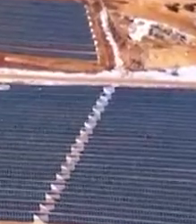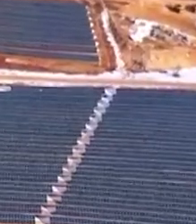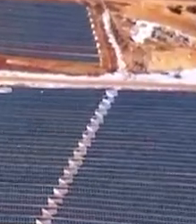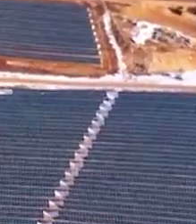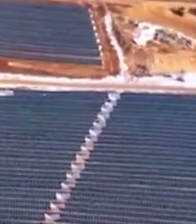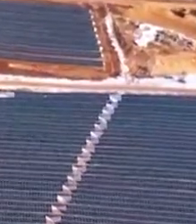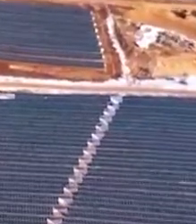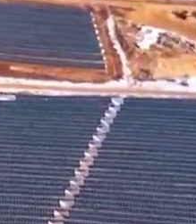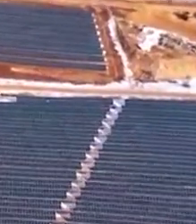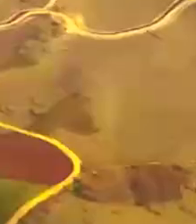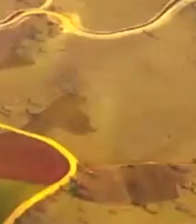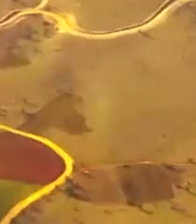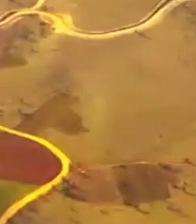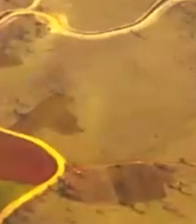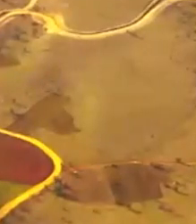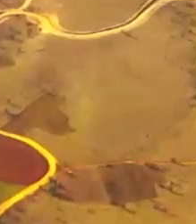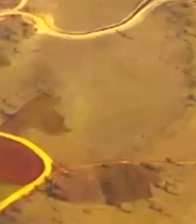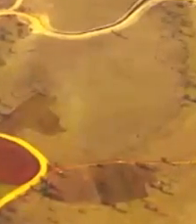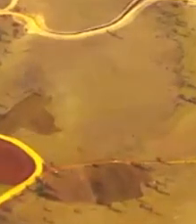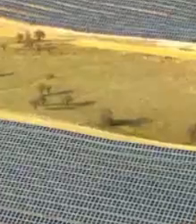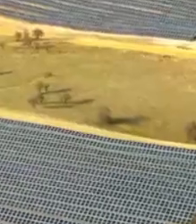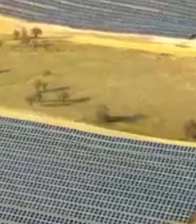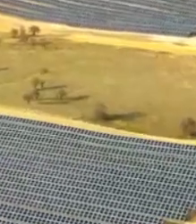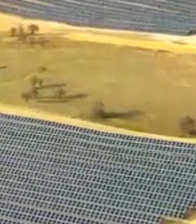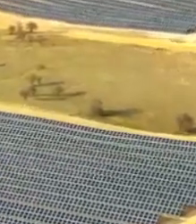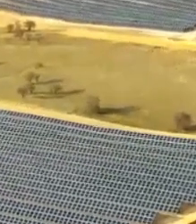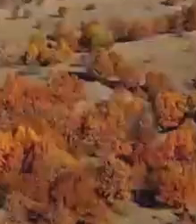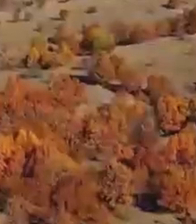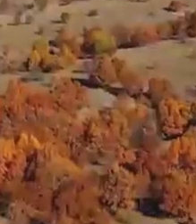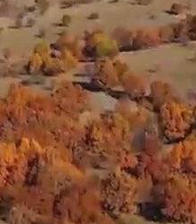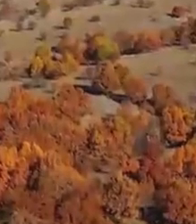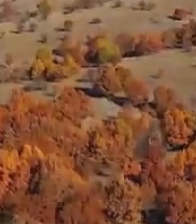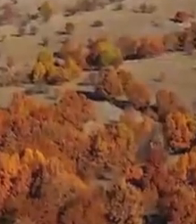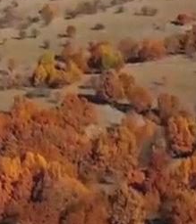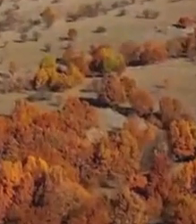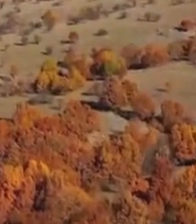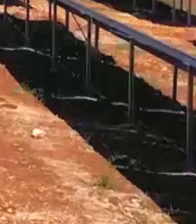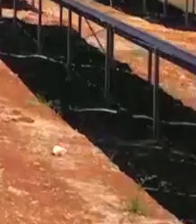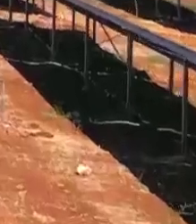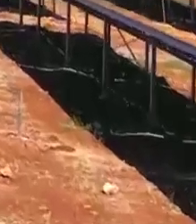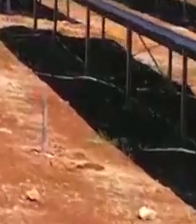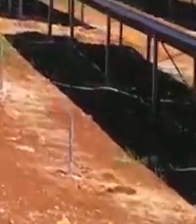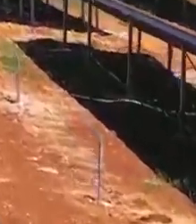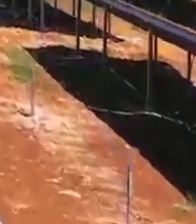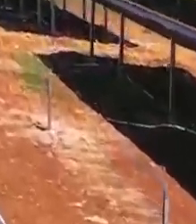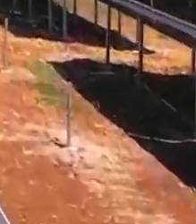Αξιοποιήσαμε τεχνολογία αιχμής μεγάλης κλίμακας για την κατασκευή καινοτόμων φωτοβολταϊκών πλαισίων διπλής